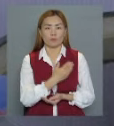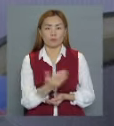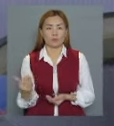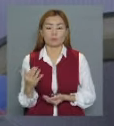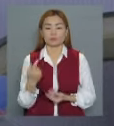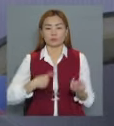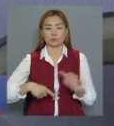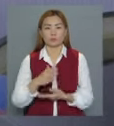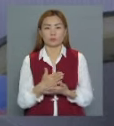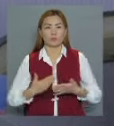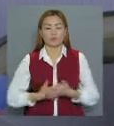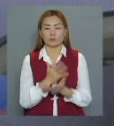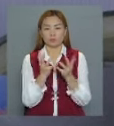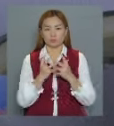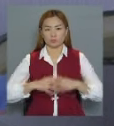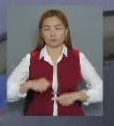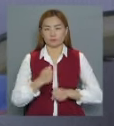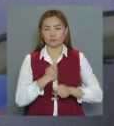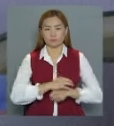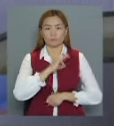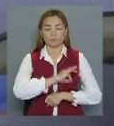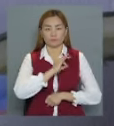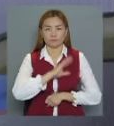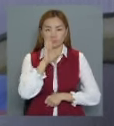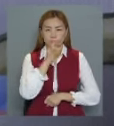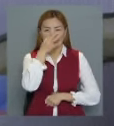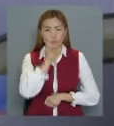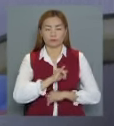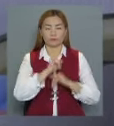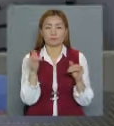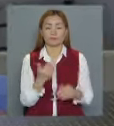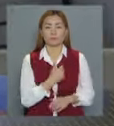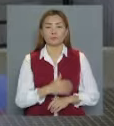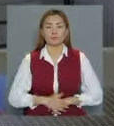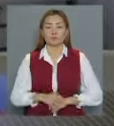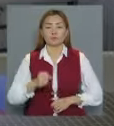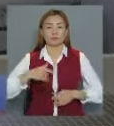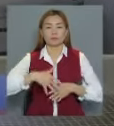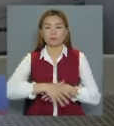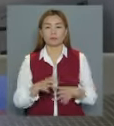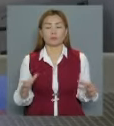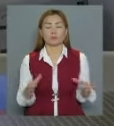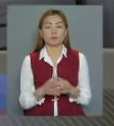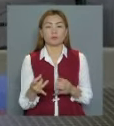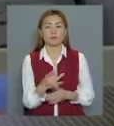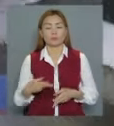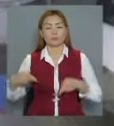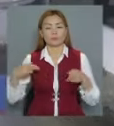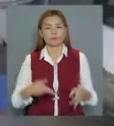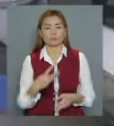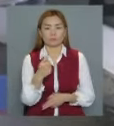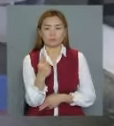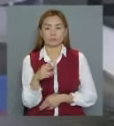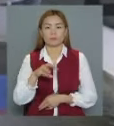және бізде бар жаңа технологияларды өндіріске пайдаланып, тәжірибе алмасқымыз келеді. Астрахан делегациясының өңірдегі сапары